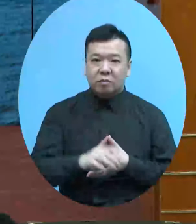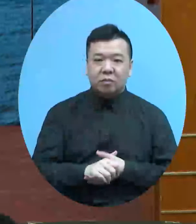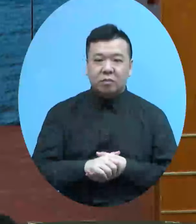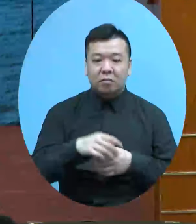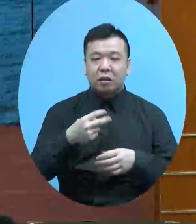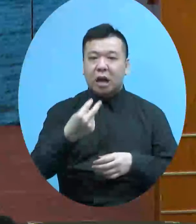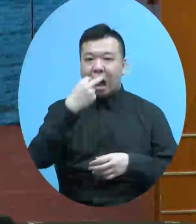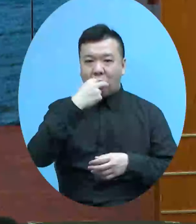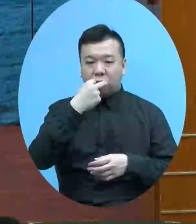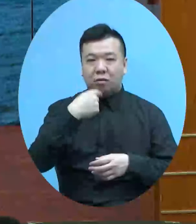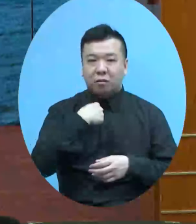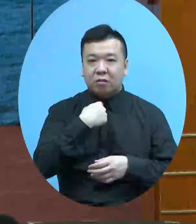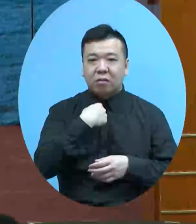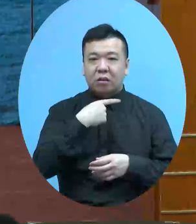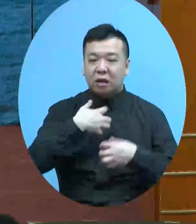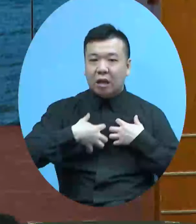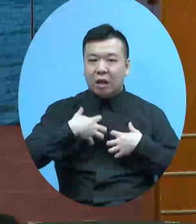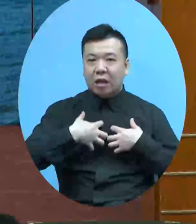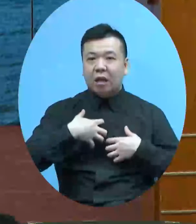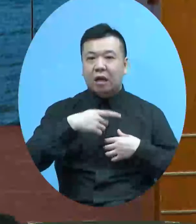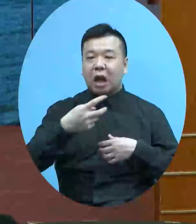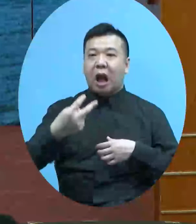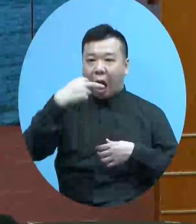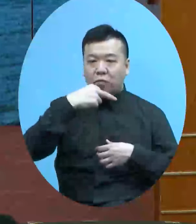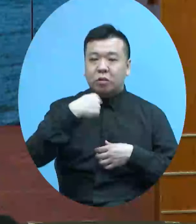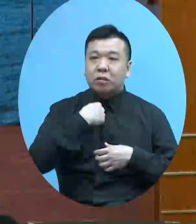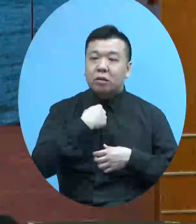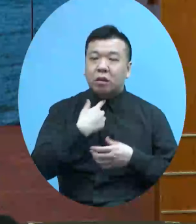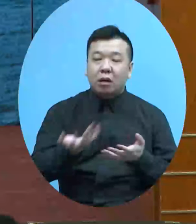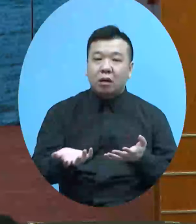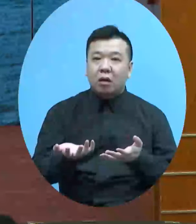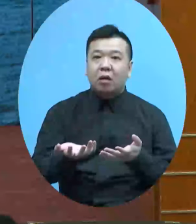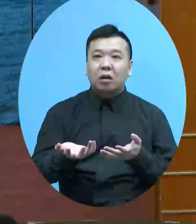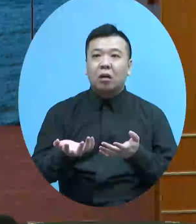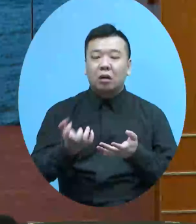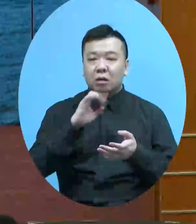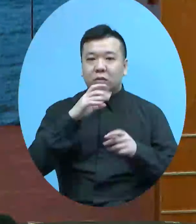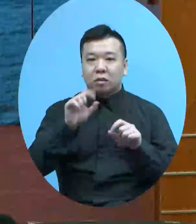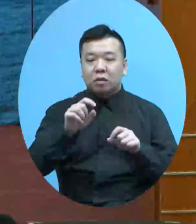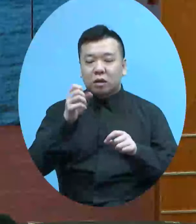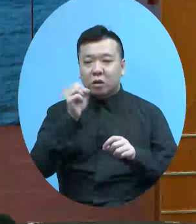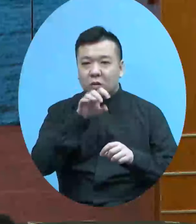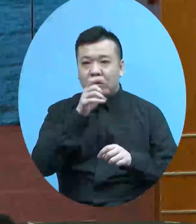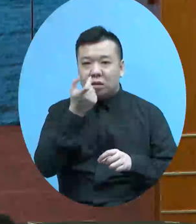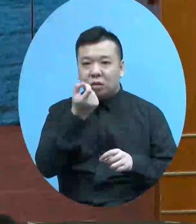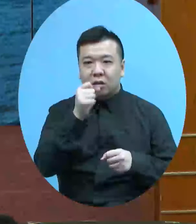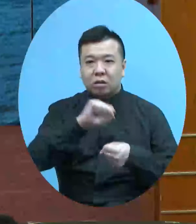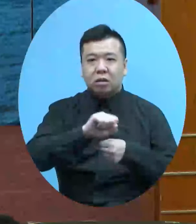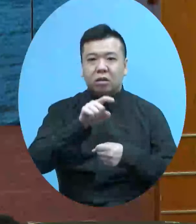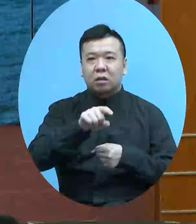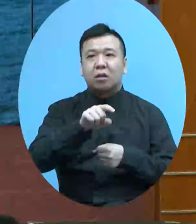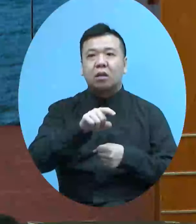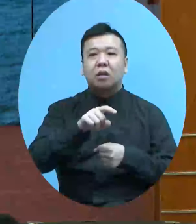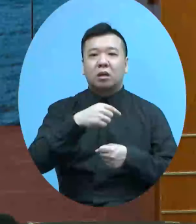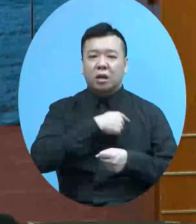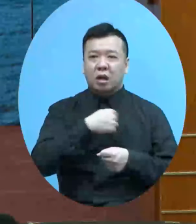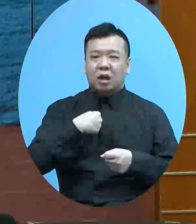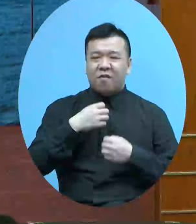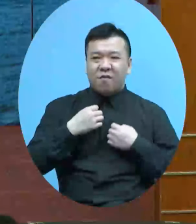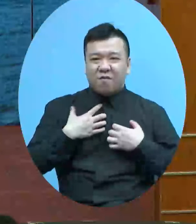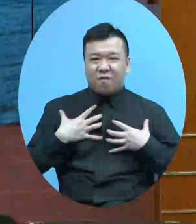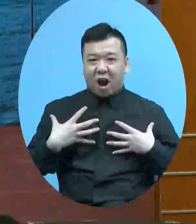插喉意思是在急症室已經插了喉還有可不可以多說一些即它廢花的情況是怎樣